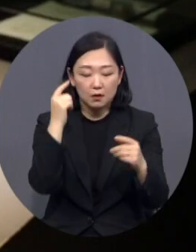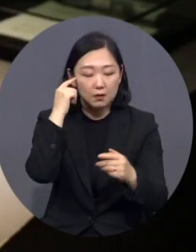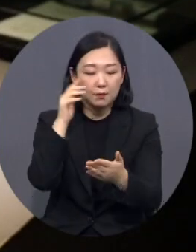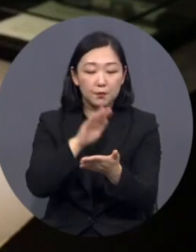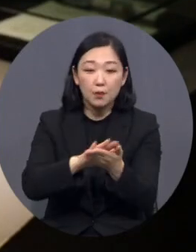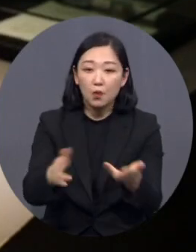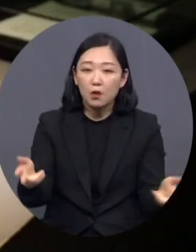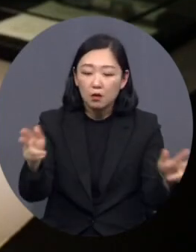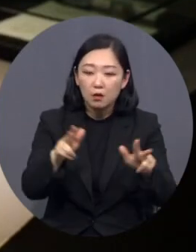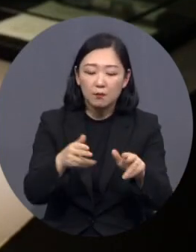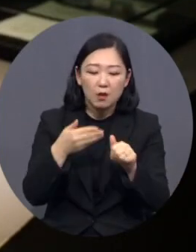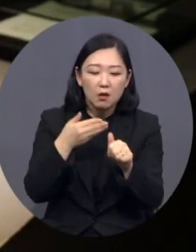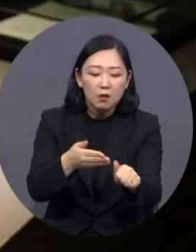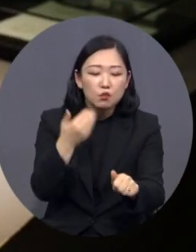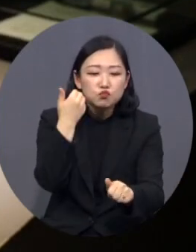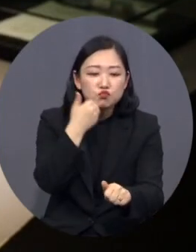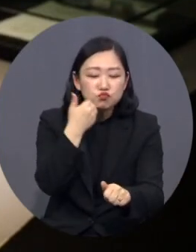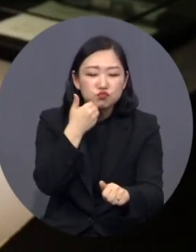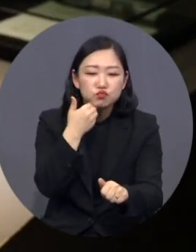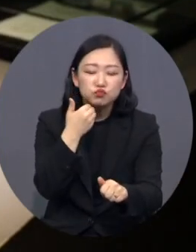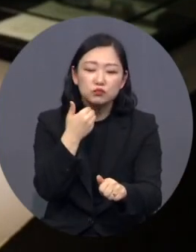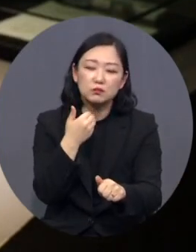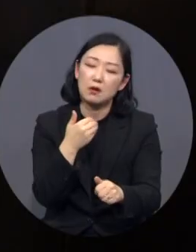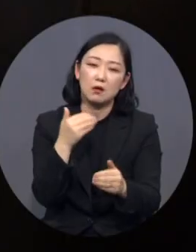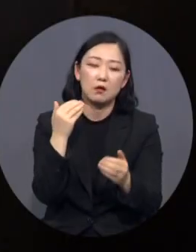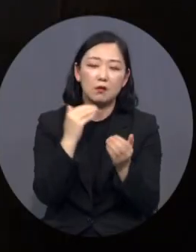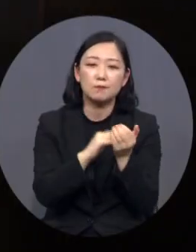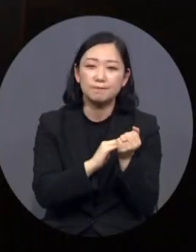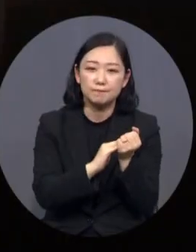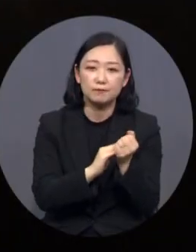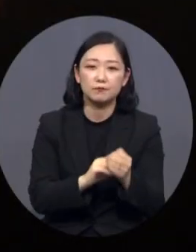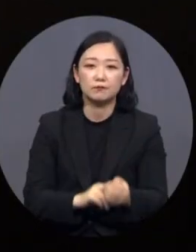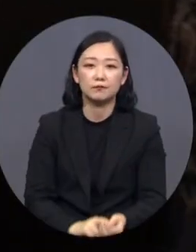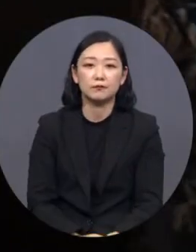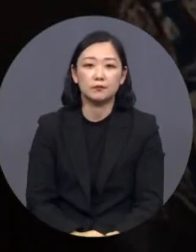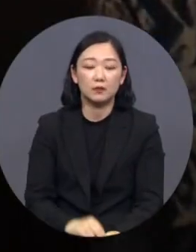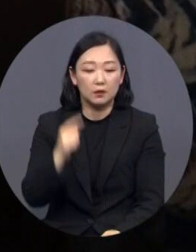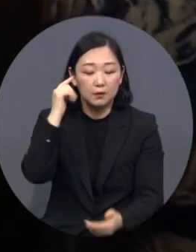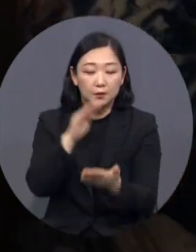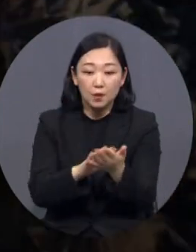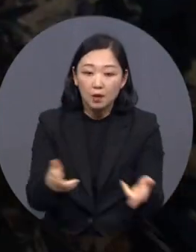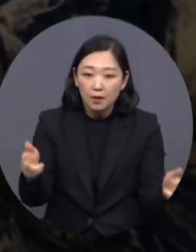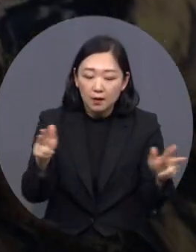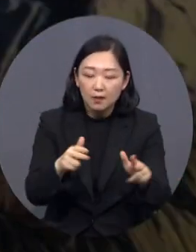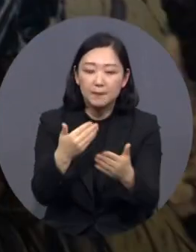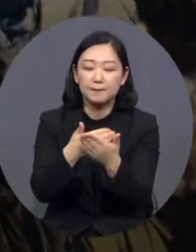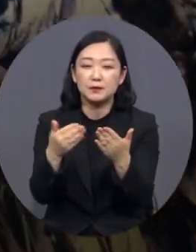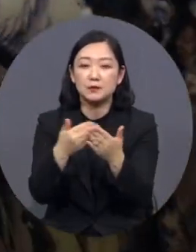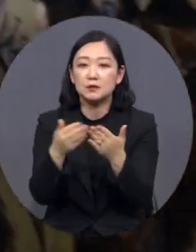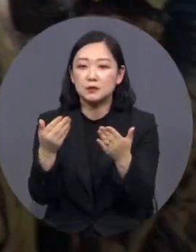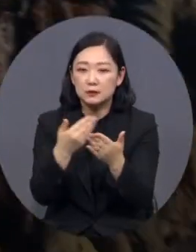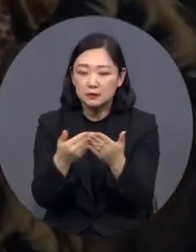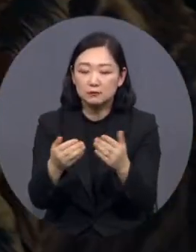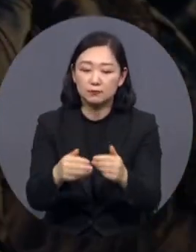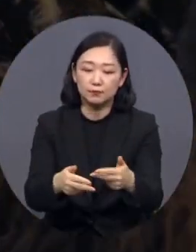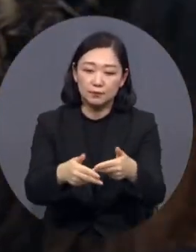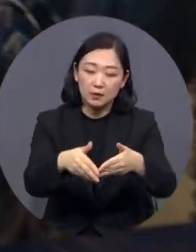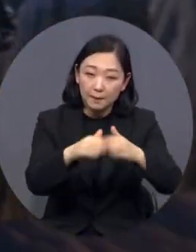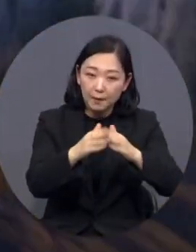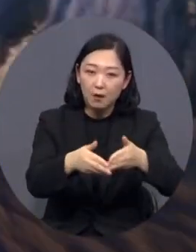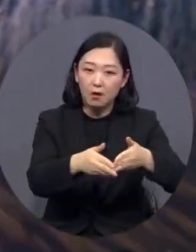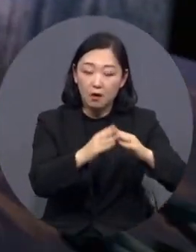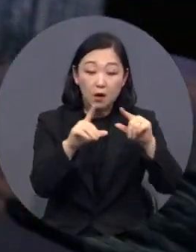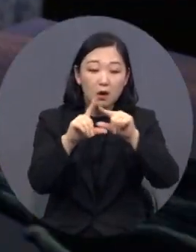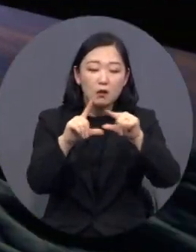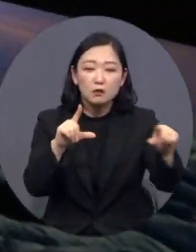관에도 가해자들의 실체는 가려져 있습니다 제주 사산 평화 기념관에는 다양한 미술 작품들이 설치되 있습니다 하지만